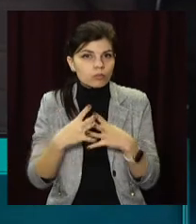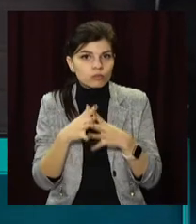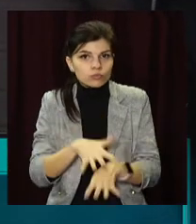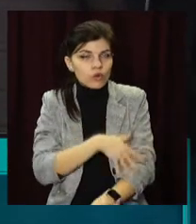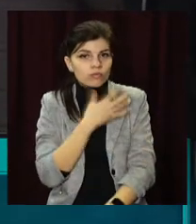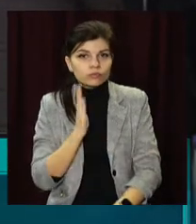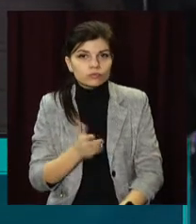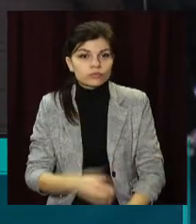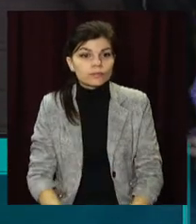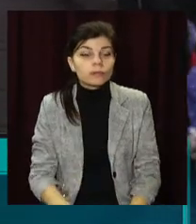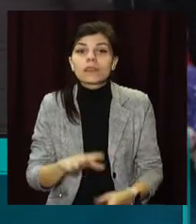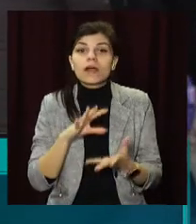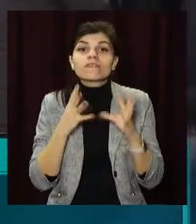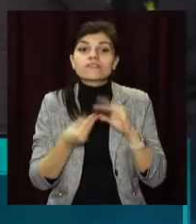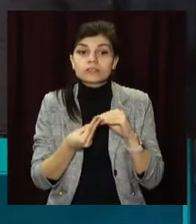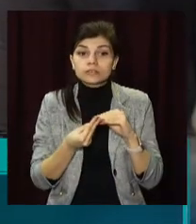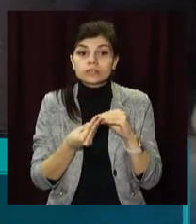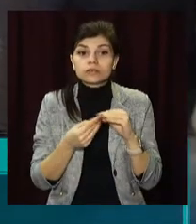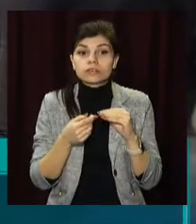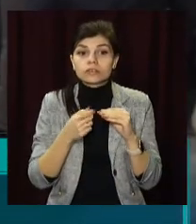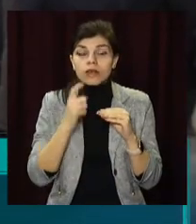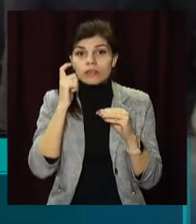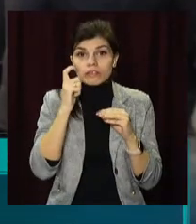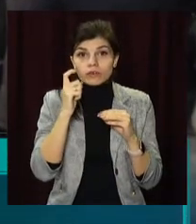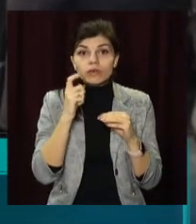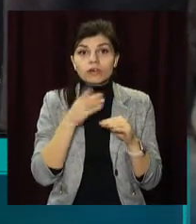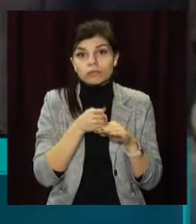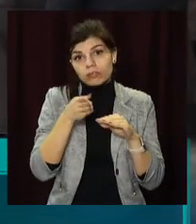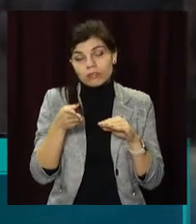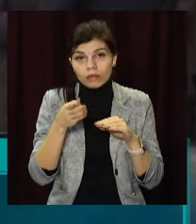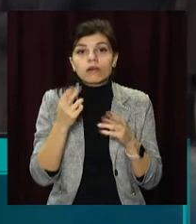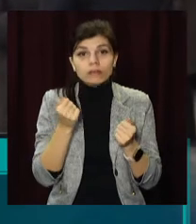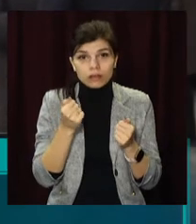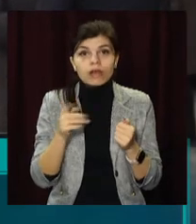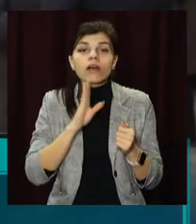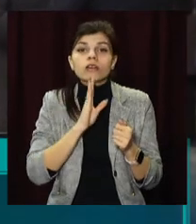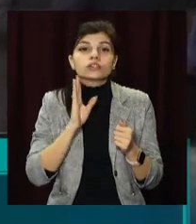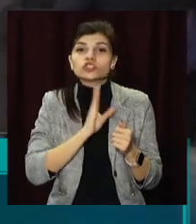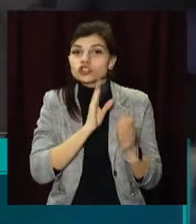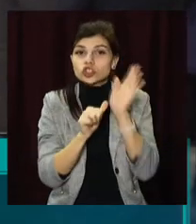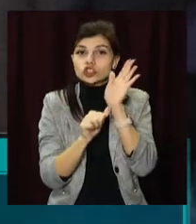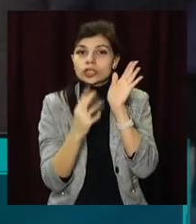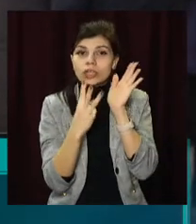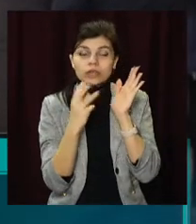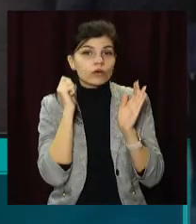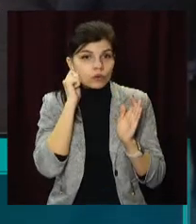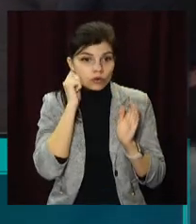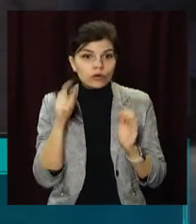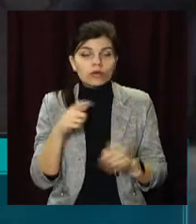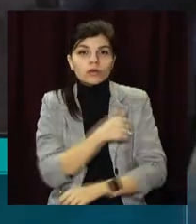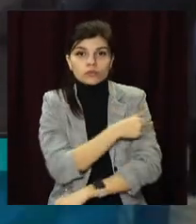трамвайного вагона на остановці пострадала жінка, якій 63 роки. Жінку відвезли в 7-ю лікарню. У неї перелом